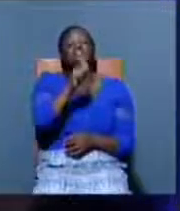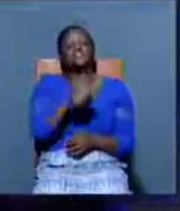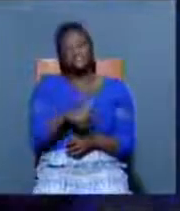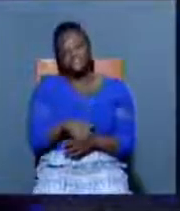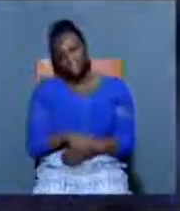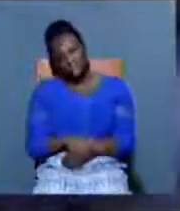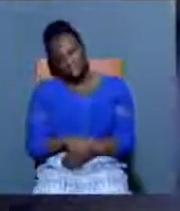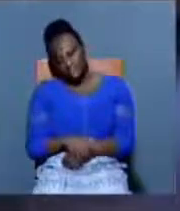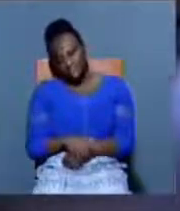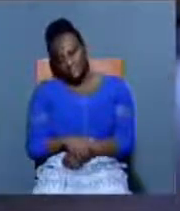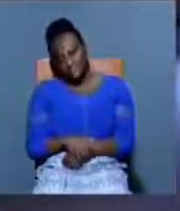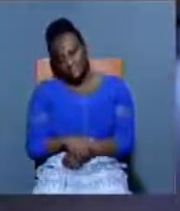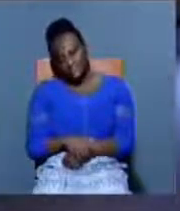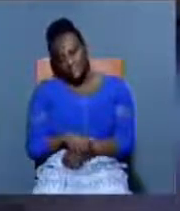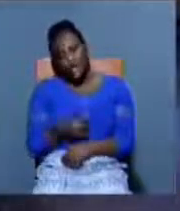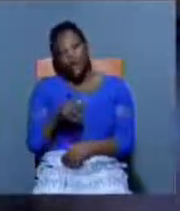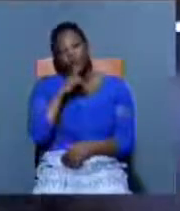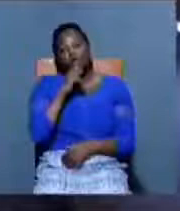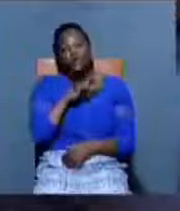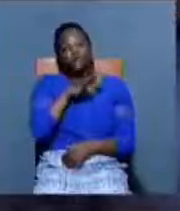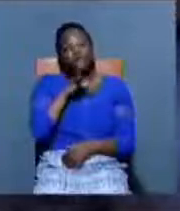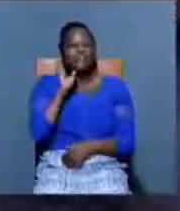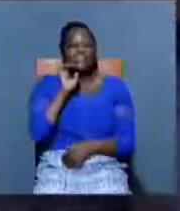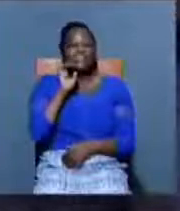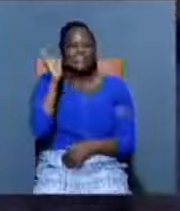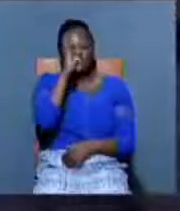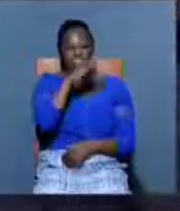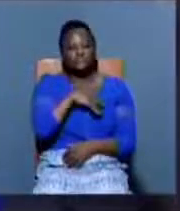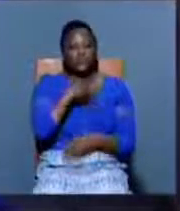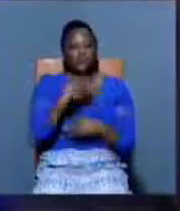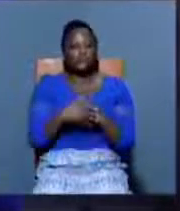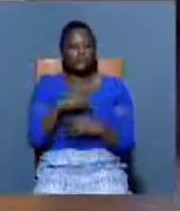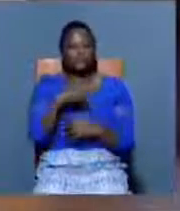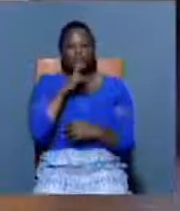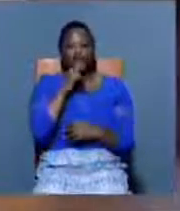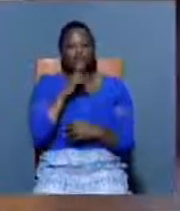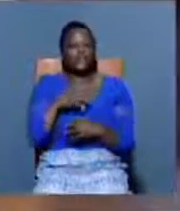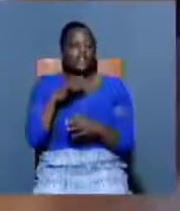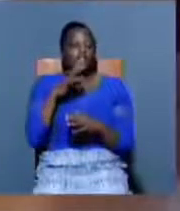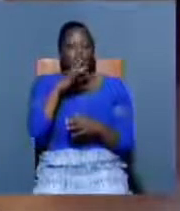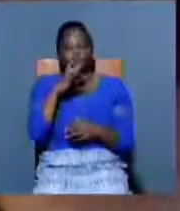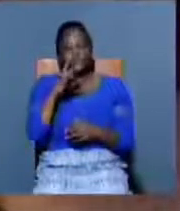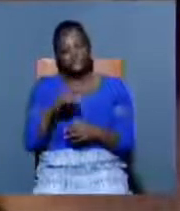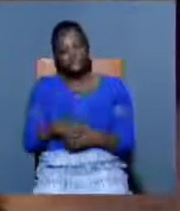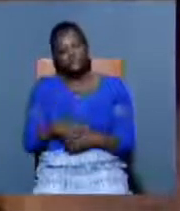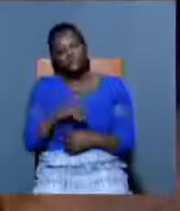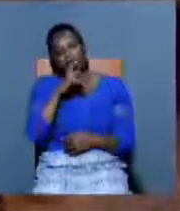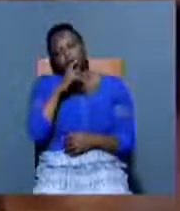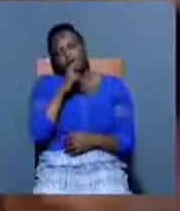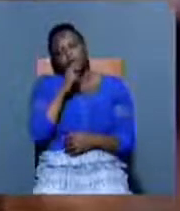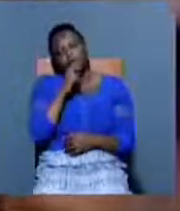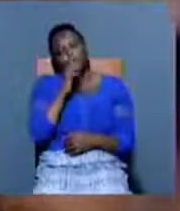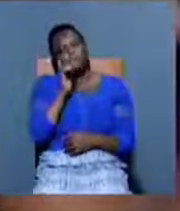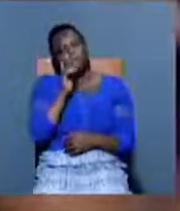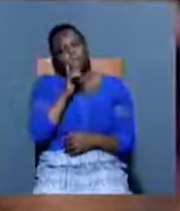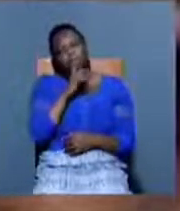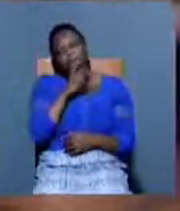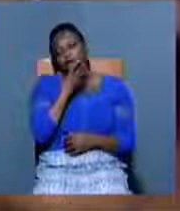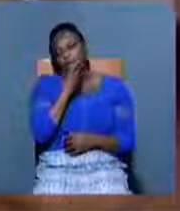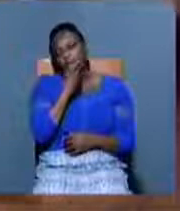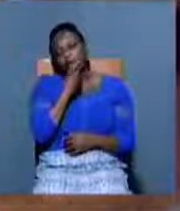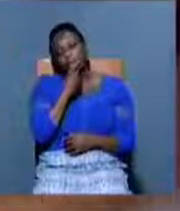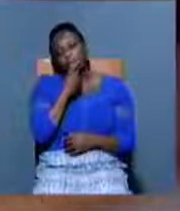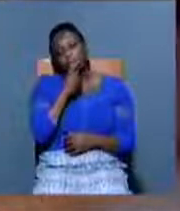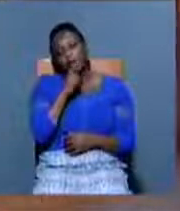Hivi unajua kuna wanaume wao siku zote akirudi nyumbani ni kulalamika. Yaani ukimwambia tu baba hiki